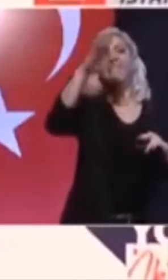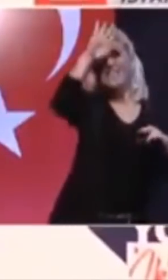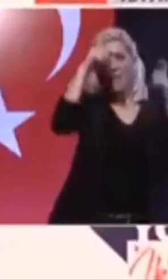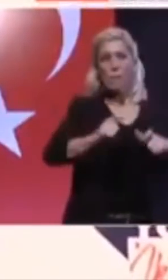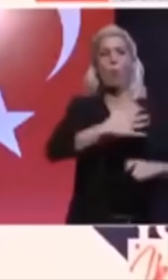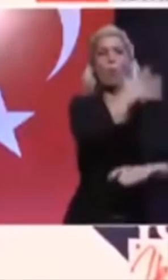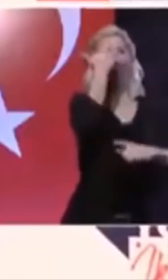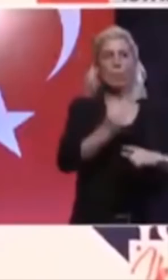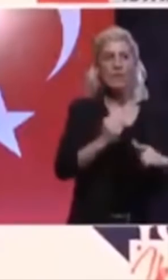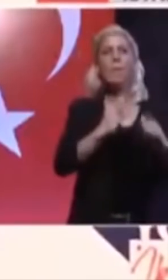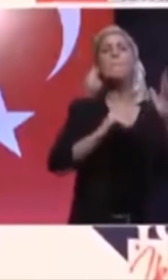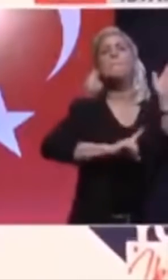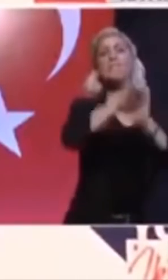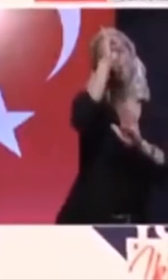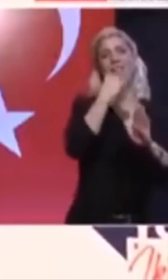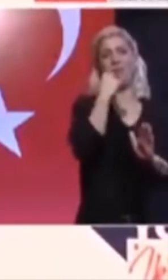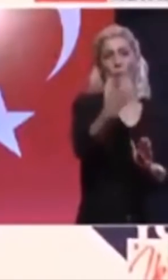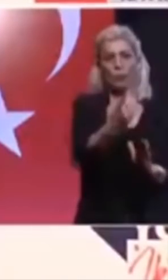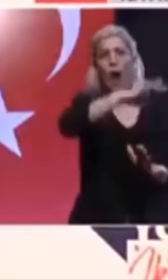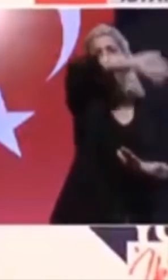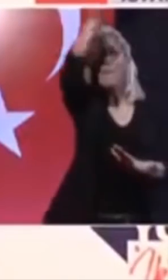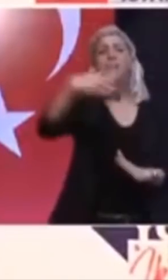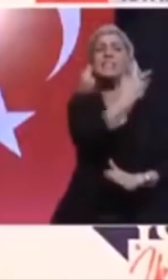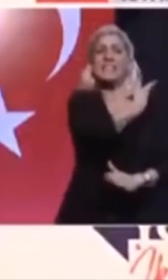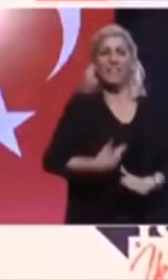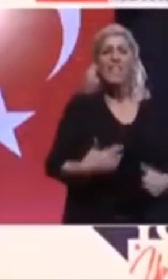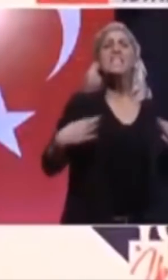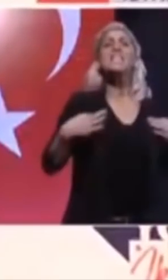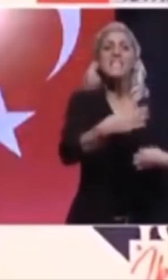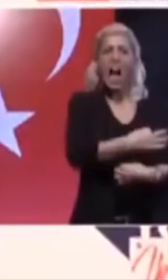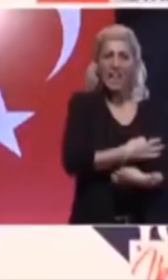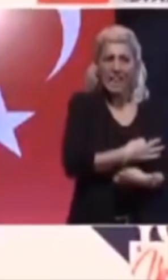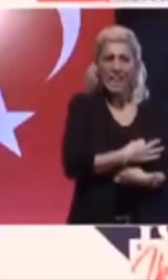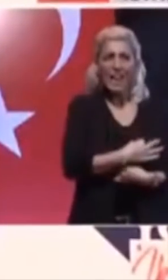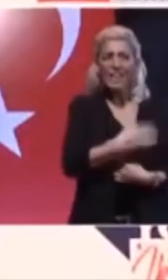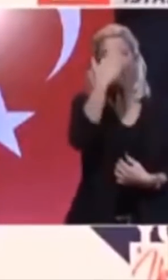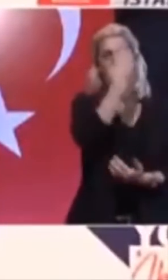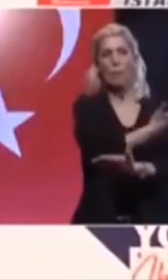Hepinize başarılar diliyorum. Hepinizi sevgiyle, saygıyla,